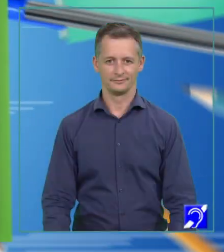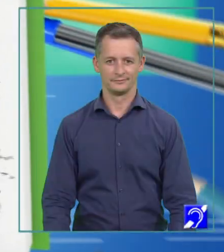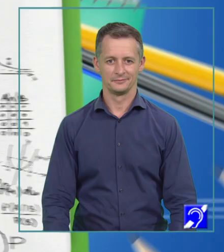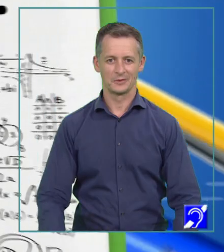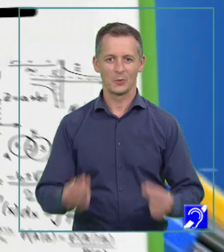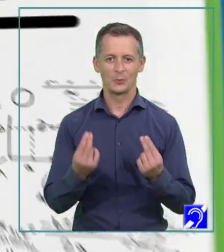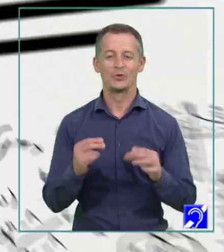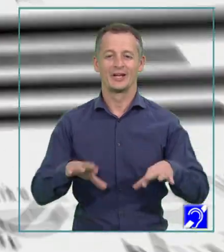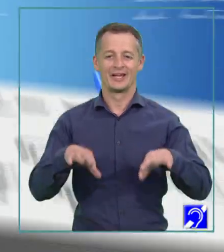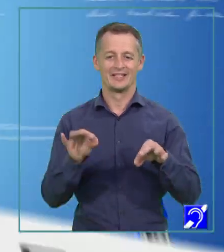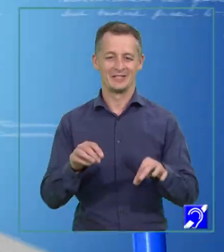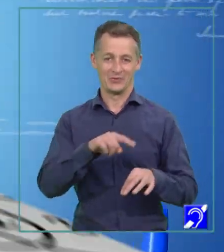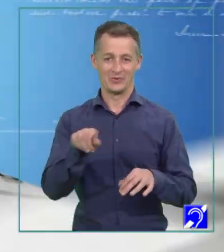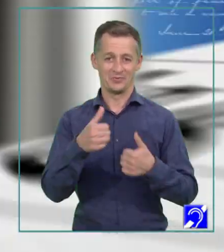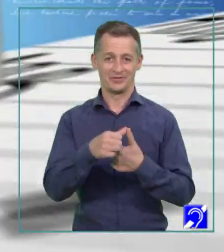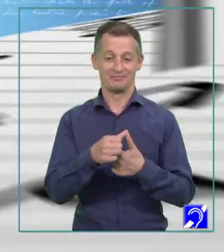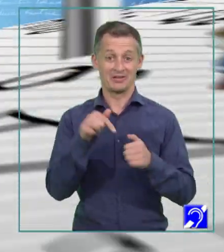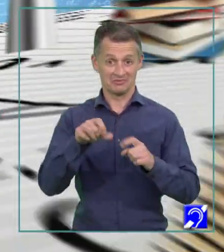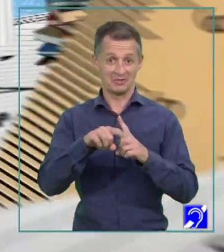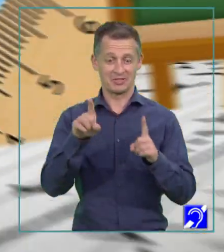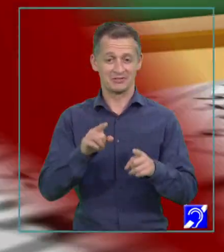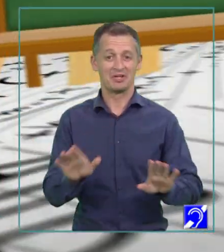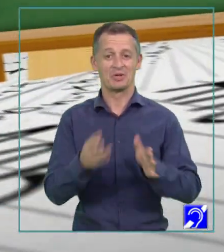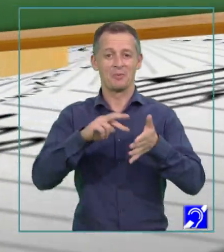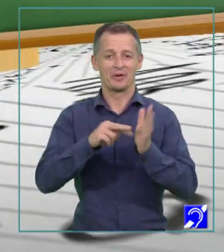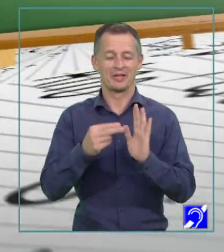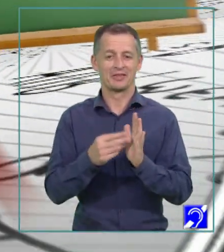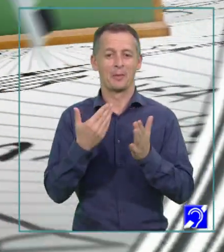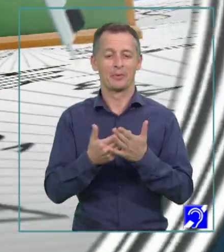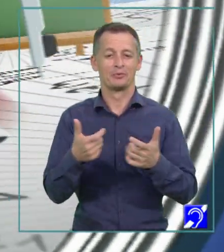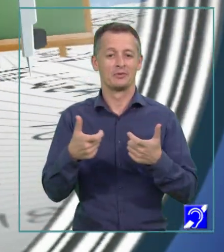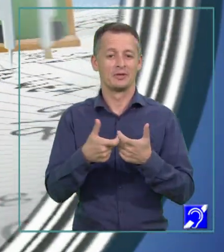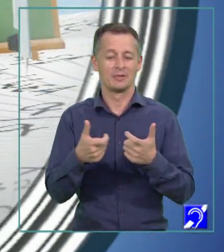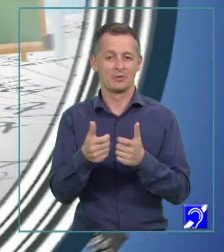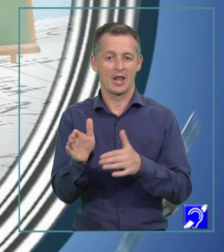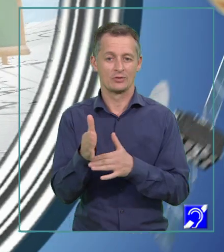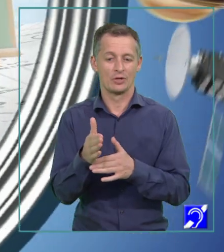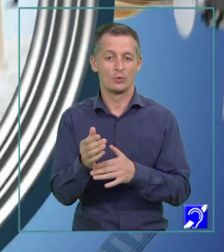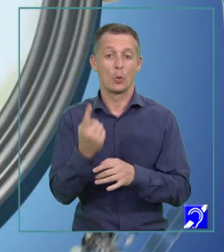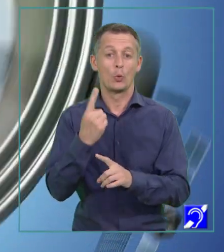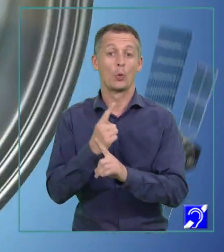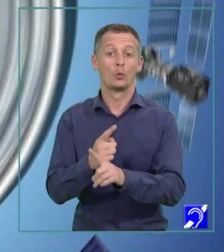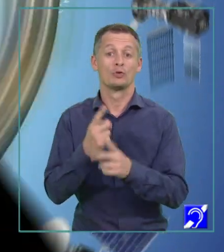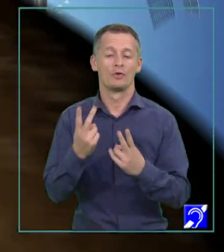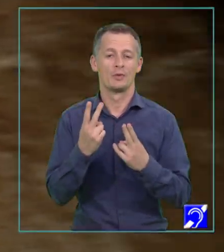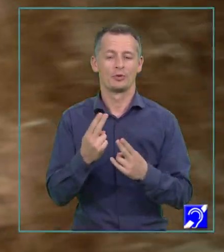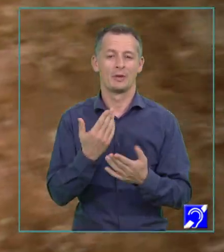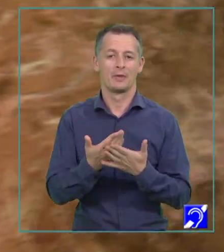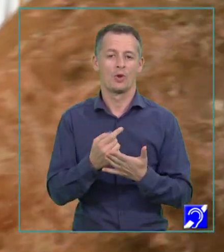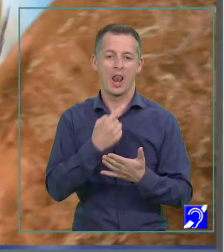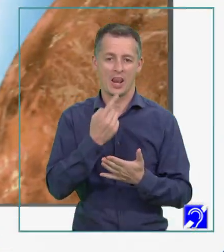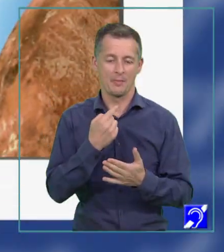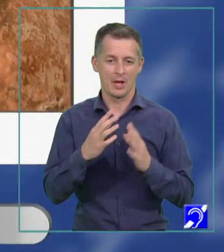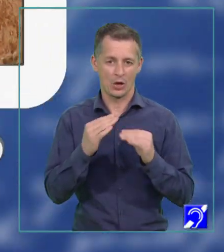Bun găsit, prieteni! În această dimineață începem pregătirea pentru evaluarea națională cu un curs foarte util de limba română, în care